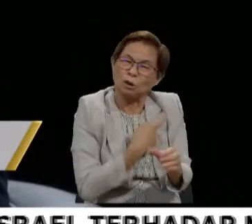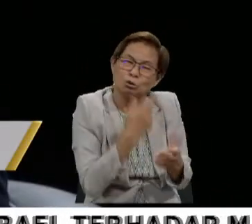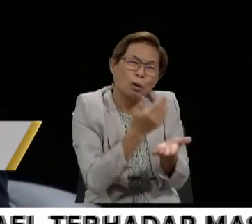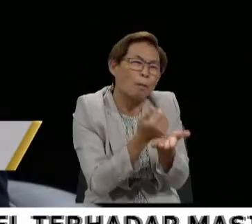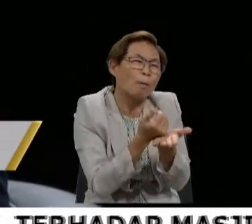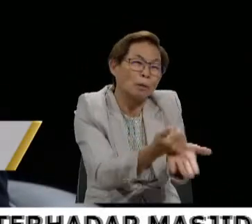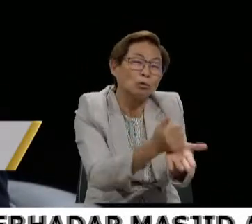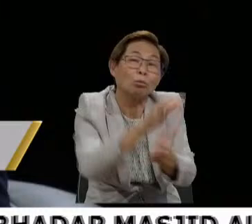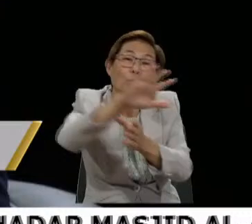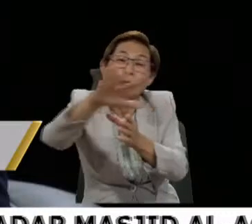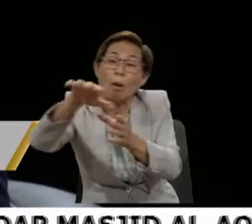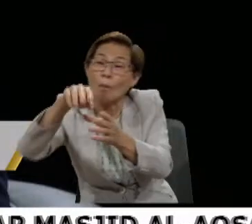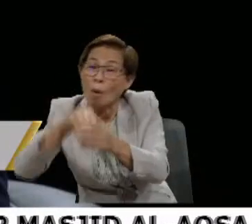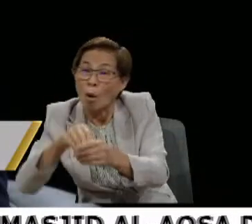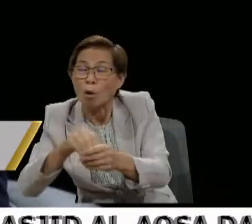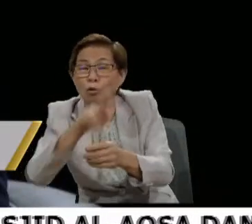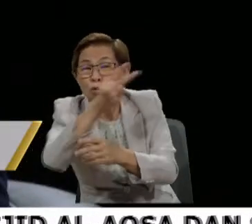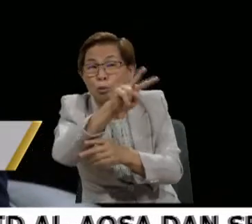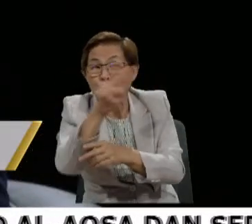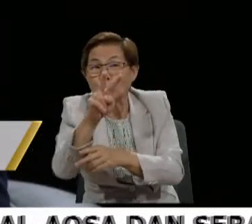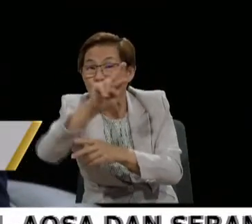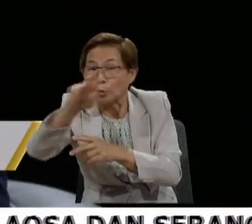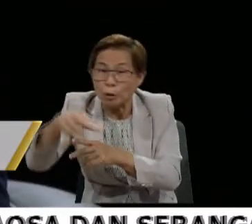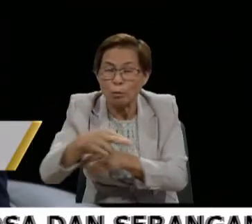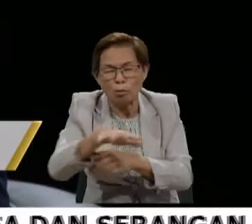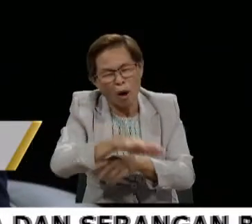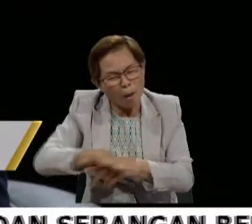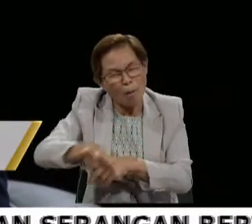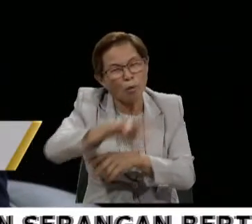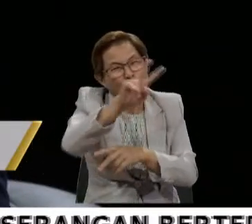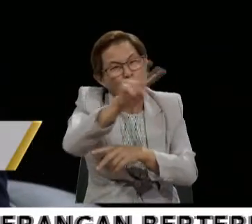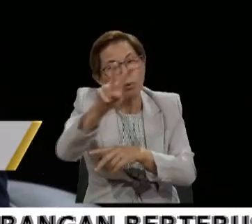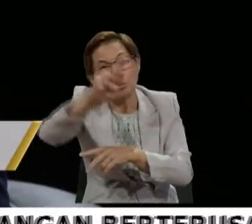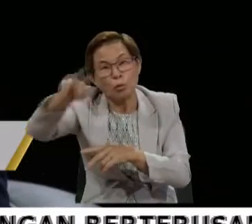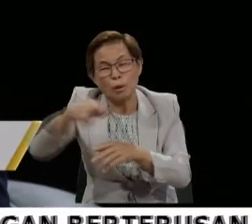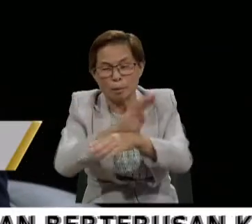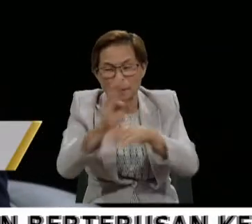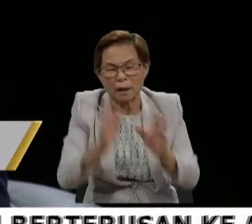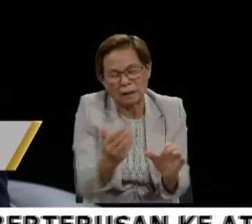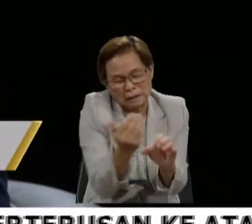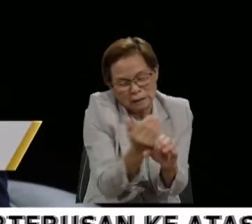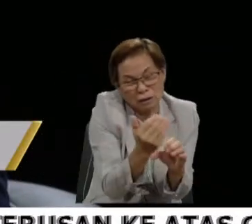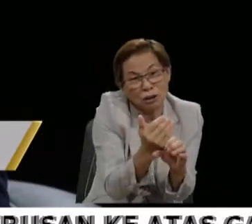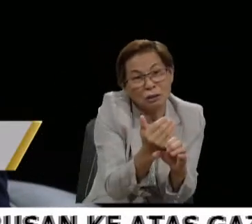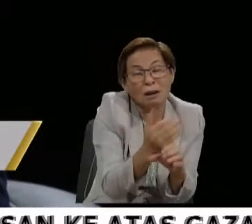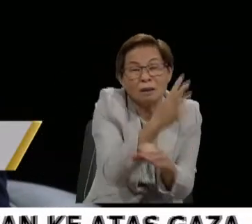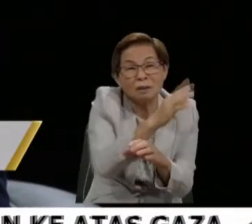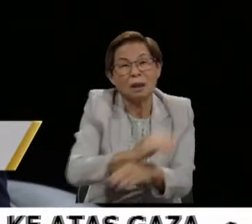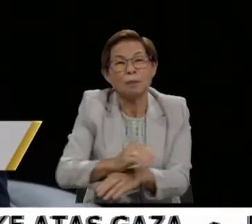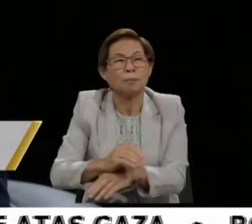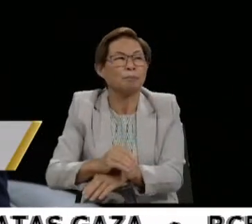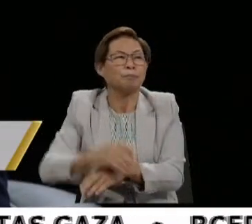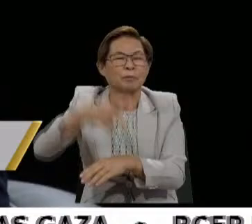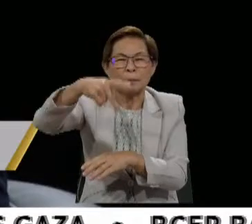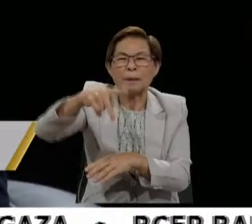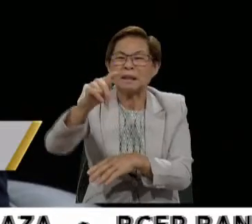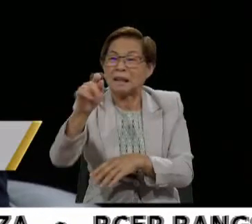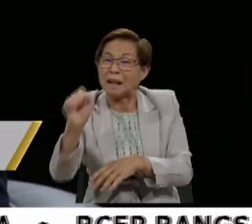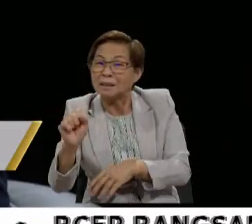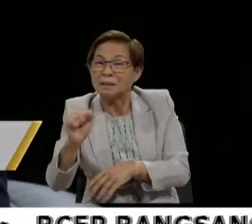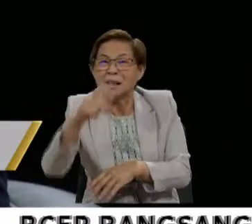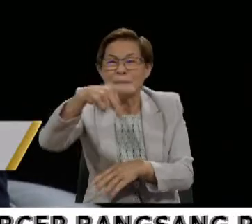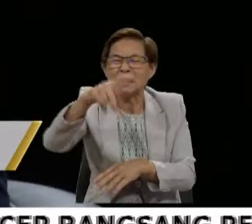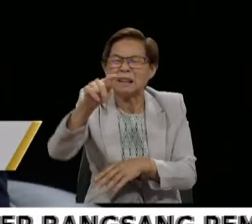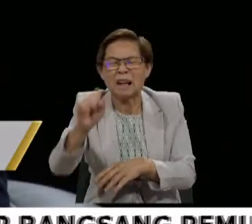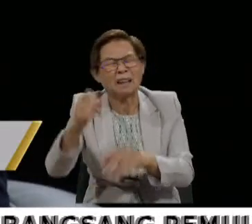ini melibatkan 22,000 hampir 22,000 perniagaan mikro dan juga p PKS pun kita telah